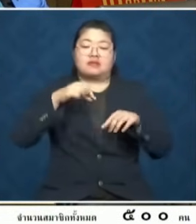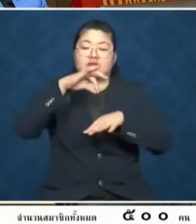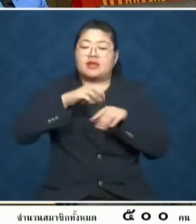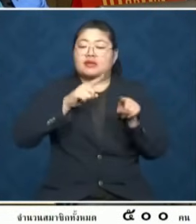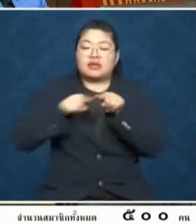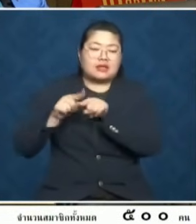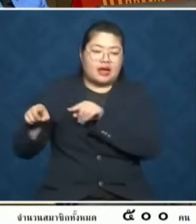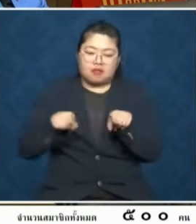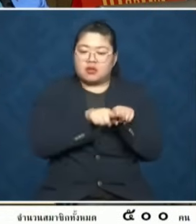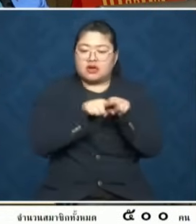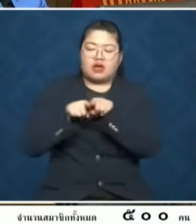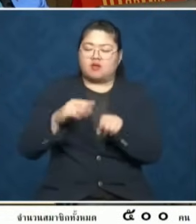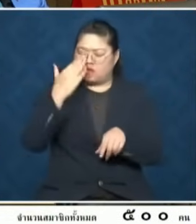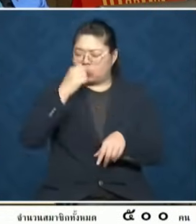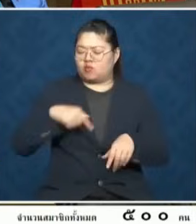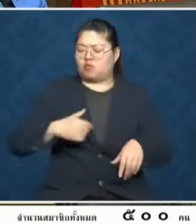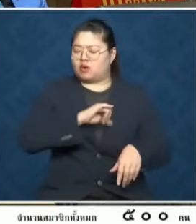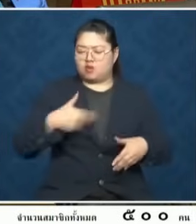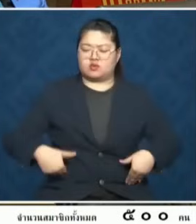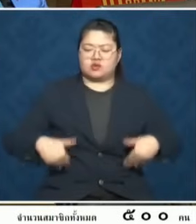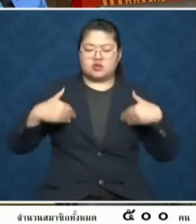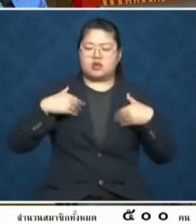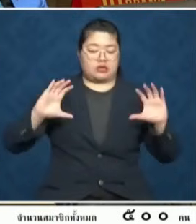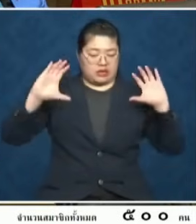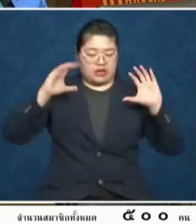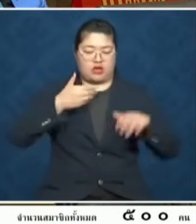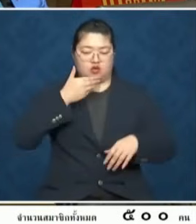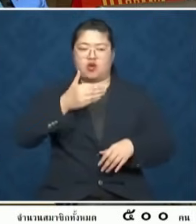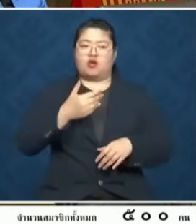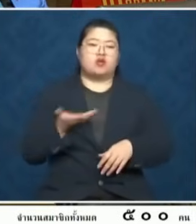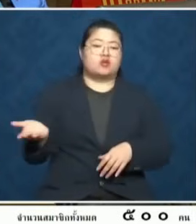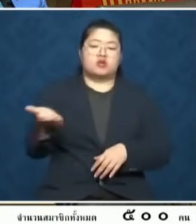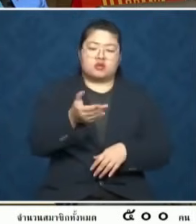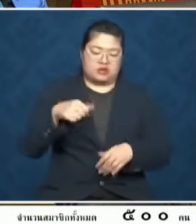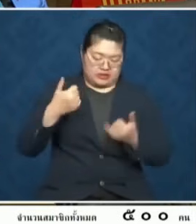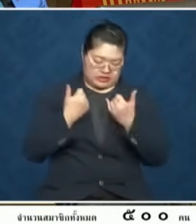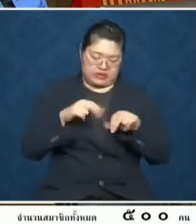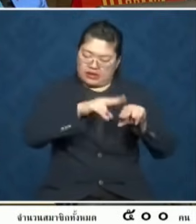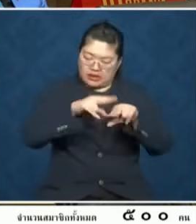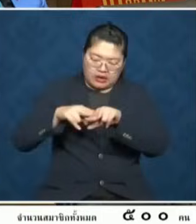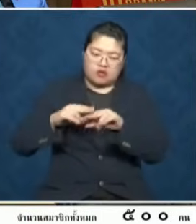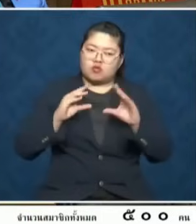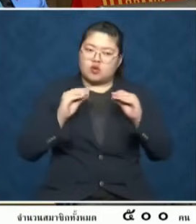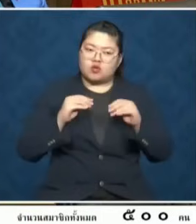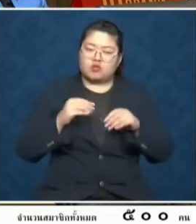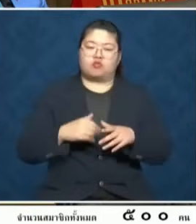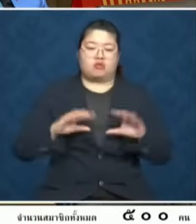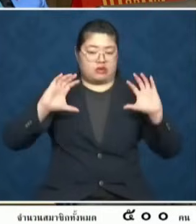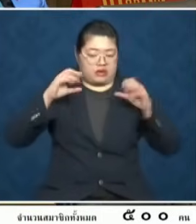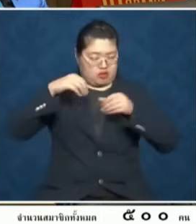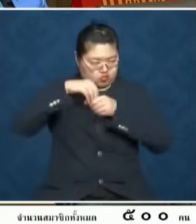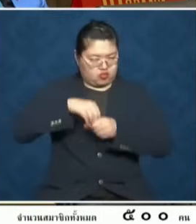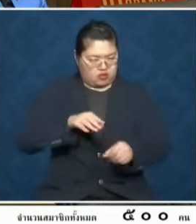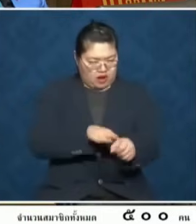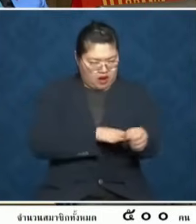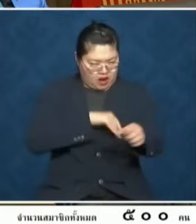ข้าราชรับราชการกันมาตลอดชีวิตค่ะหลายๆคนที่นั่งอยู่ที่นี่ก็รับราชการมาแล้วหลายปีแต่อะไรที่